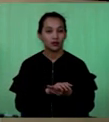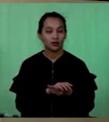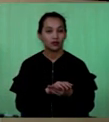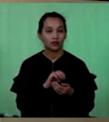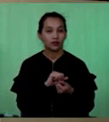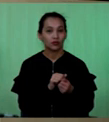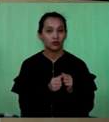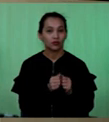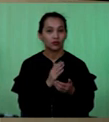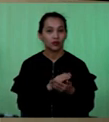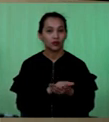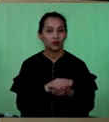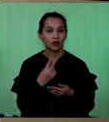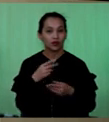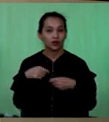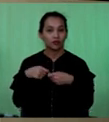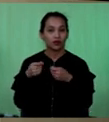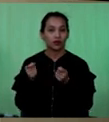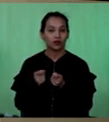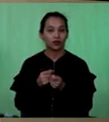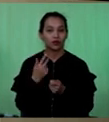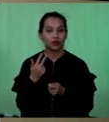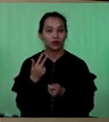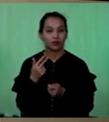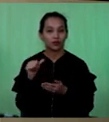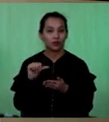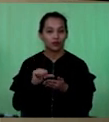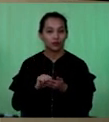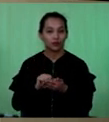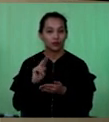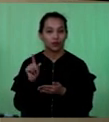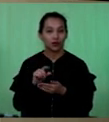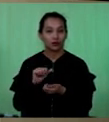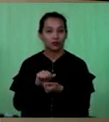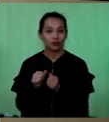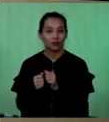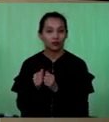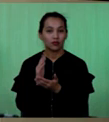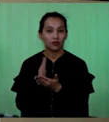mavjud. Ikkinchi pallada esa 3 va 6 kilogramlik toshlar mavjud.